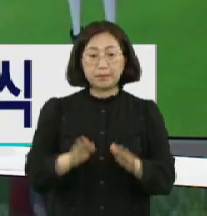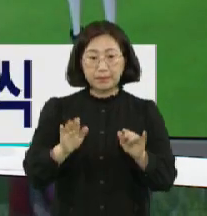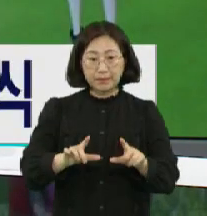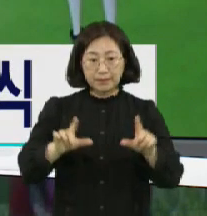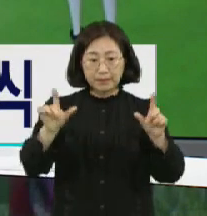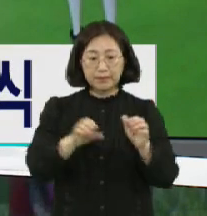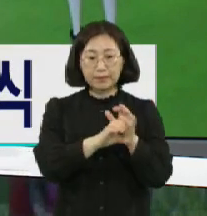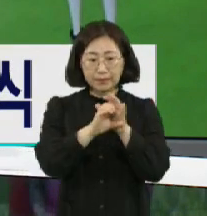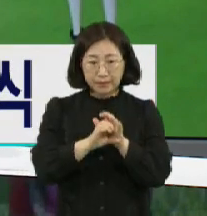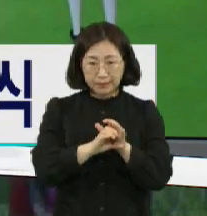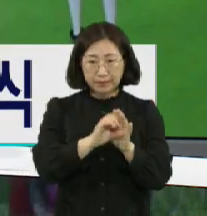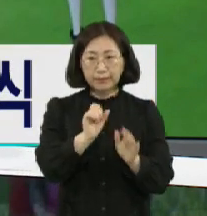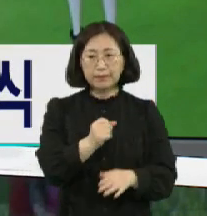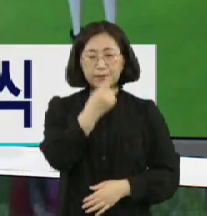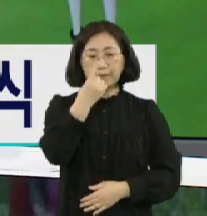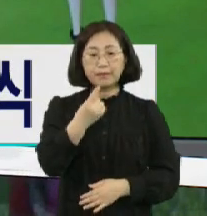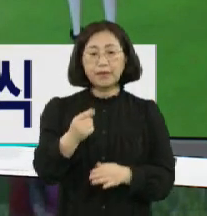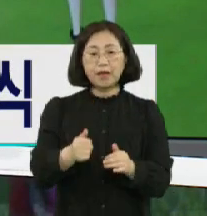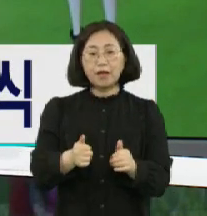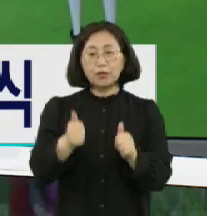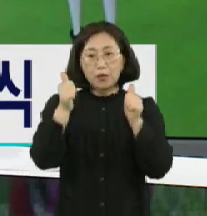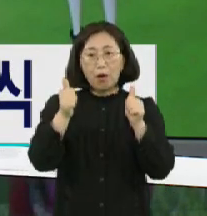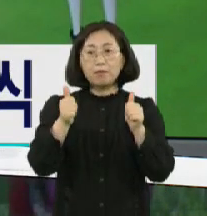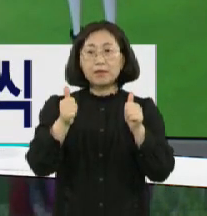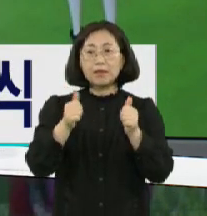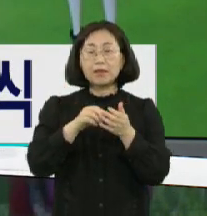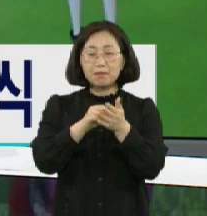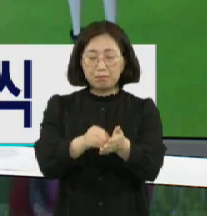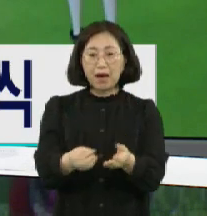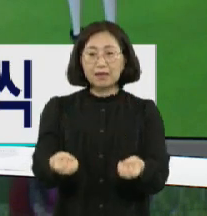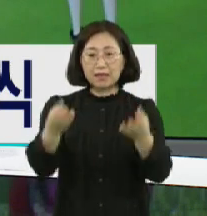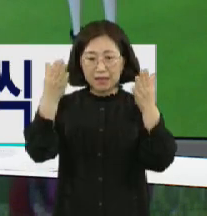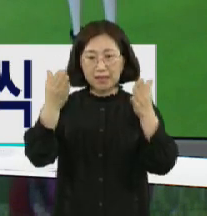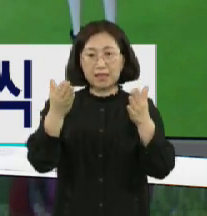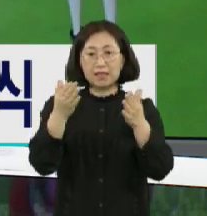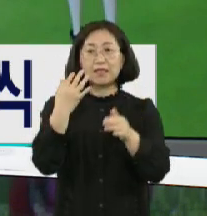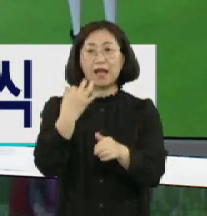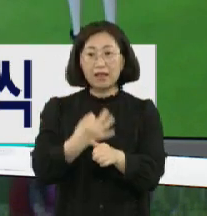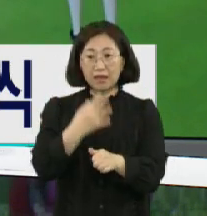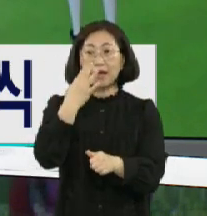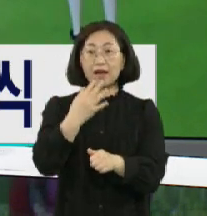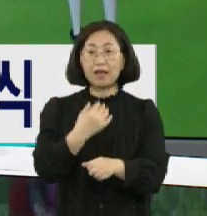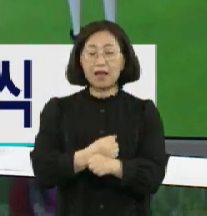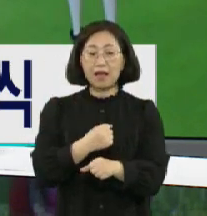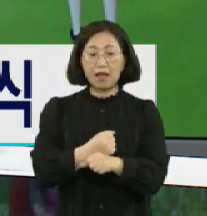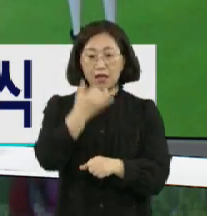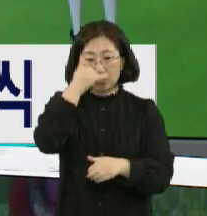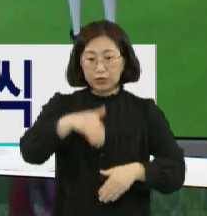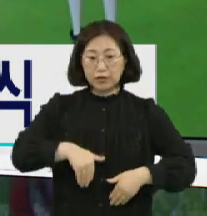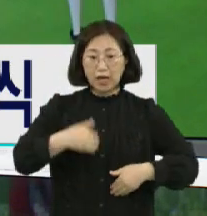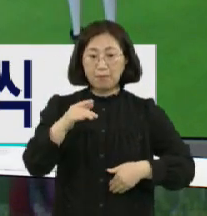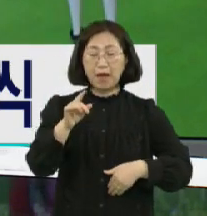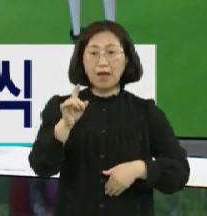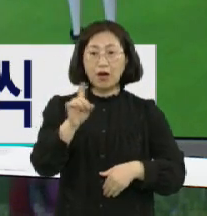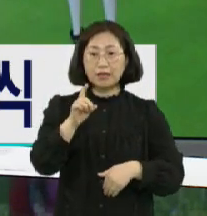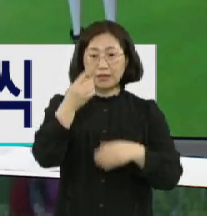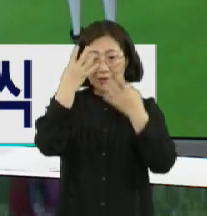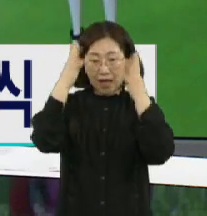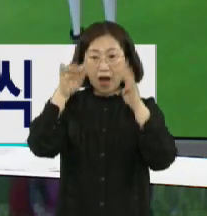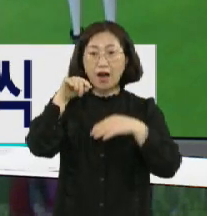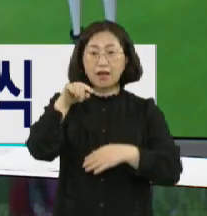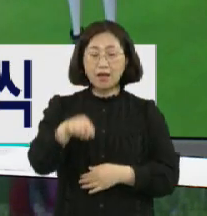올해도 코로나로 인해 졸업식과 입학식을 간이 행사로 대신하는 추세죠. 충남의 한 대학은 가상 공간인